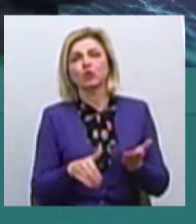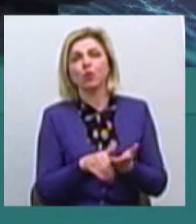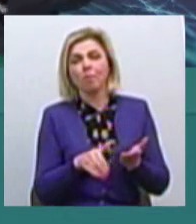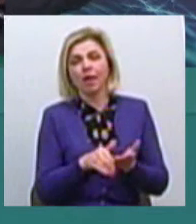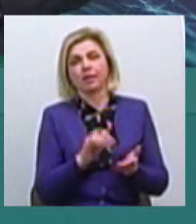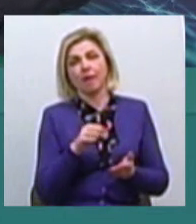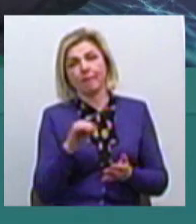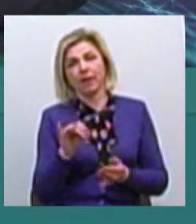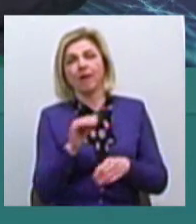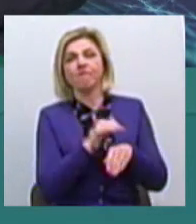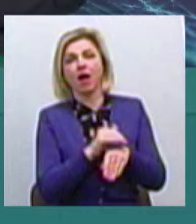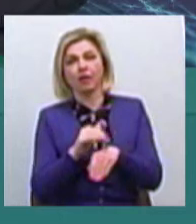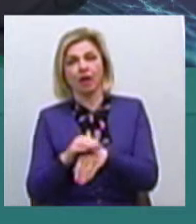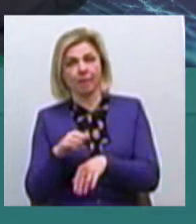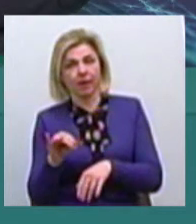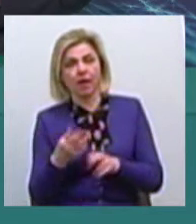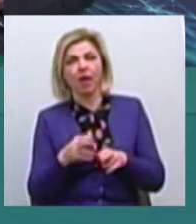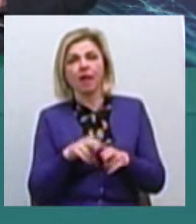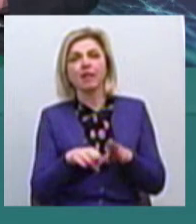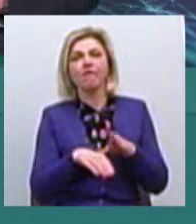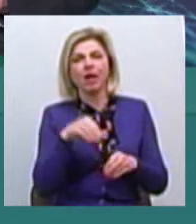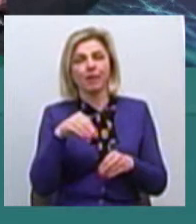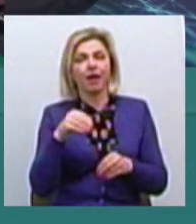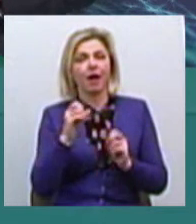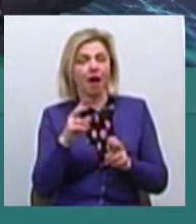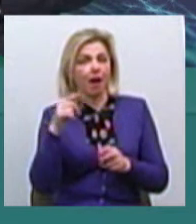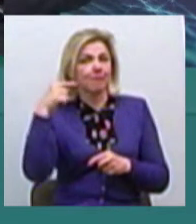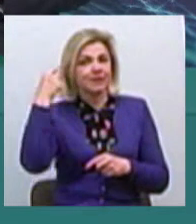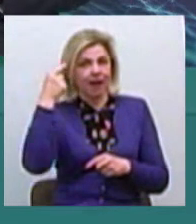фактами, это выборы психиатрические.